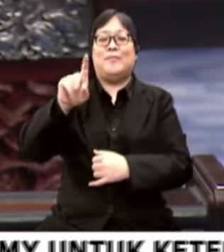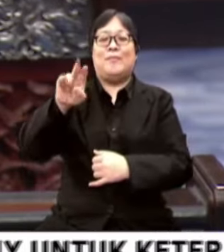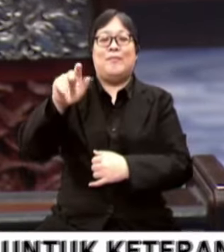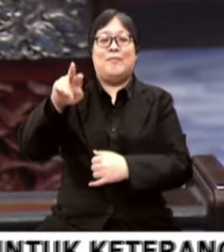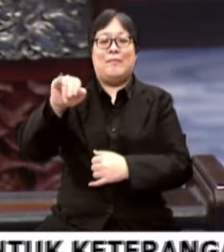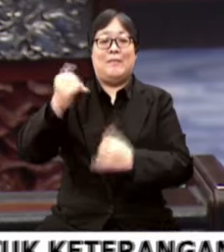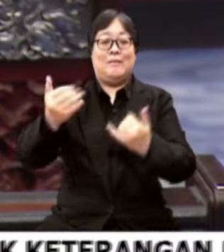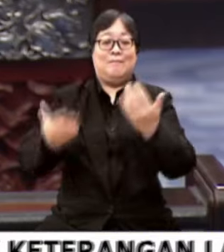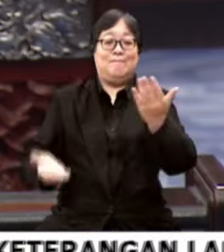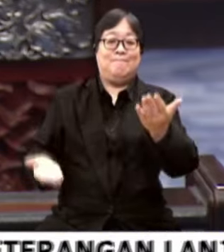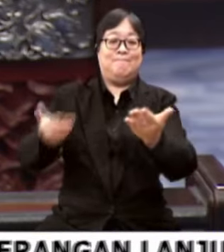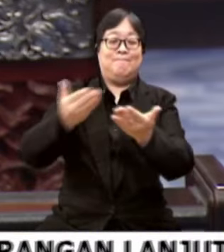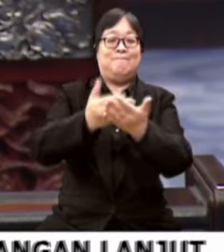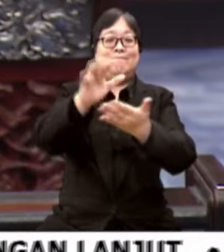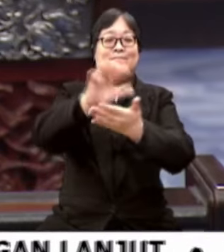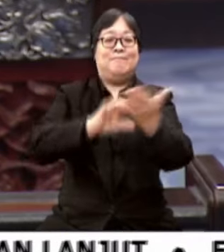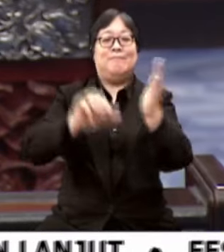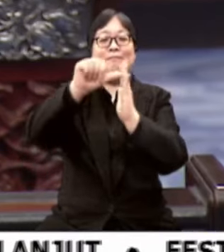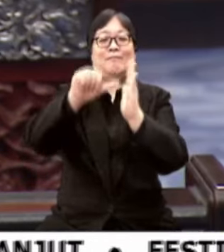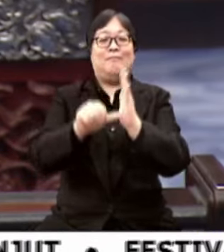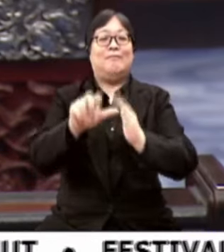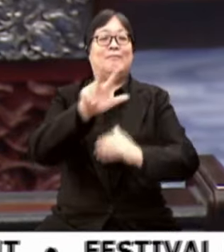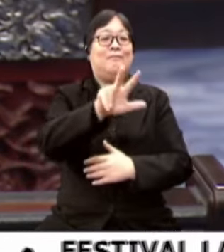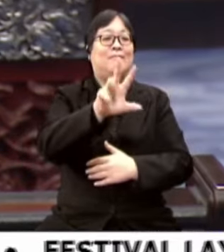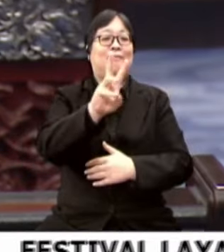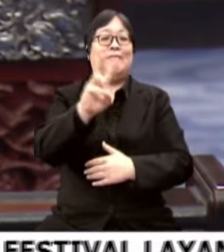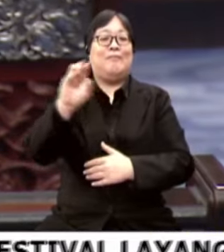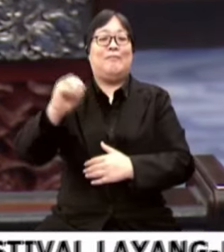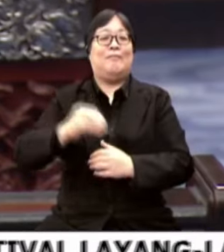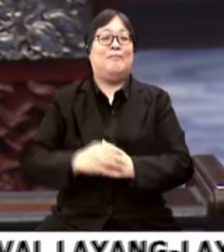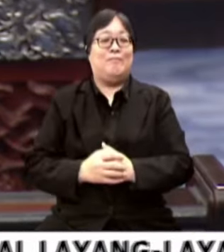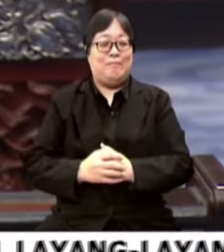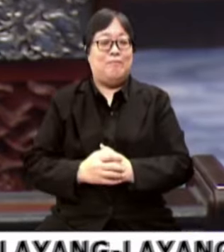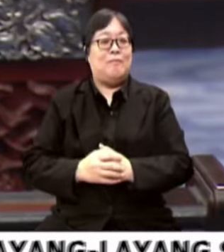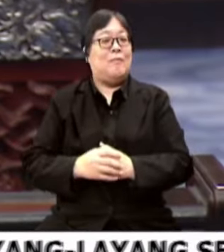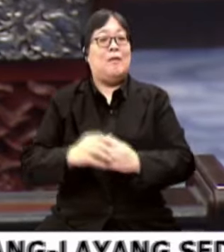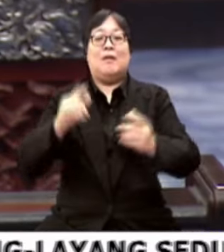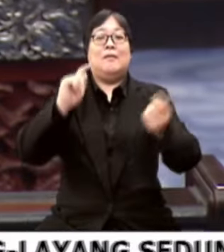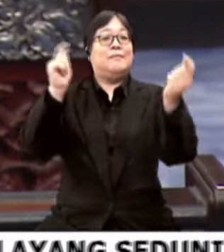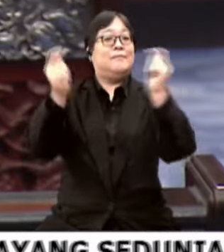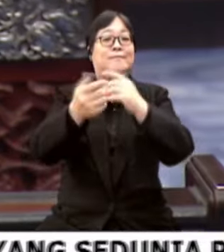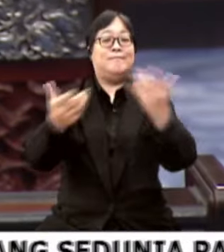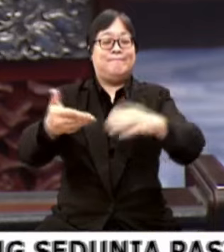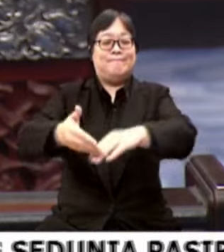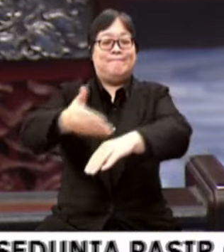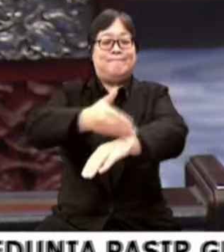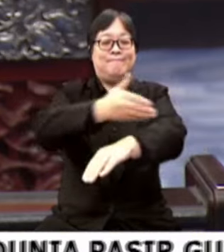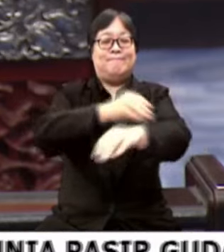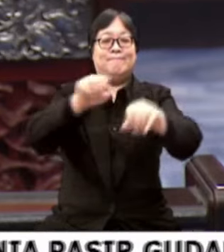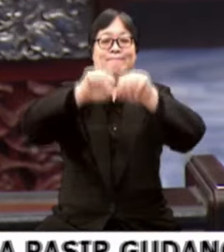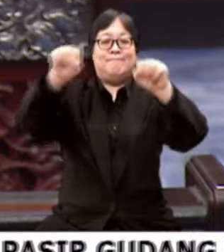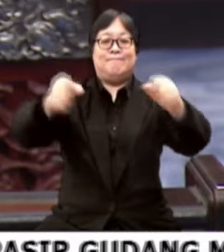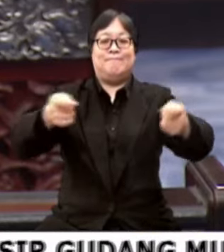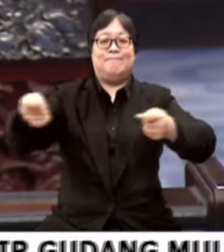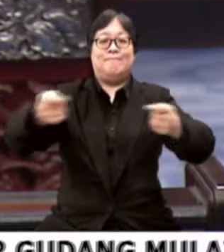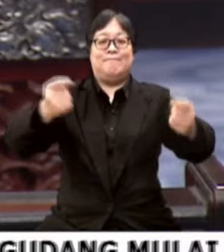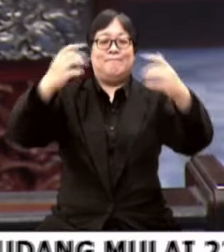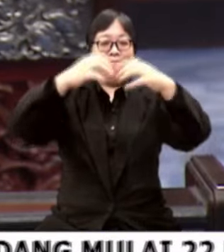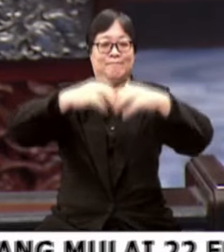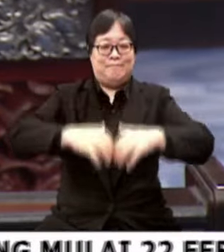cadangan pindahan ke atas 360 Matraman cadangan pindahan ini bila untuk menambah baik sistem petakbiran kebaikan